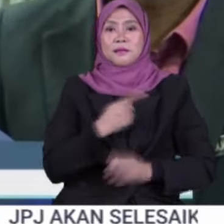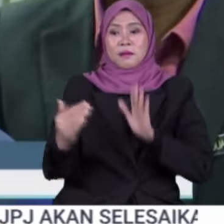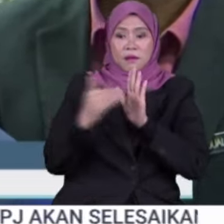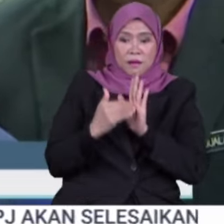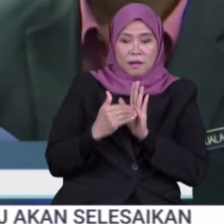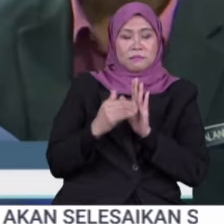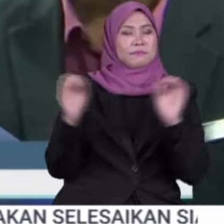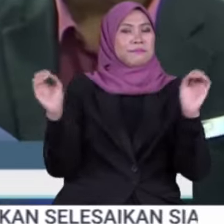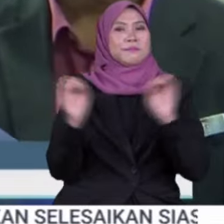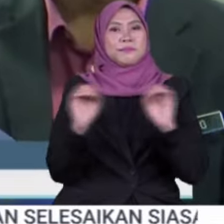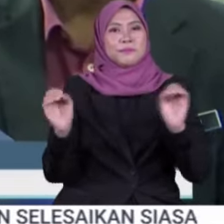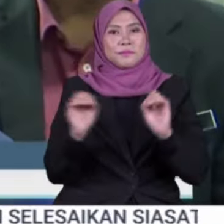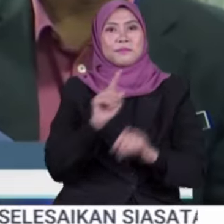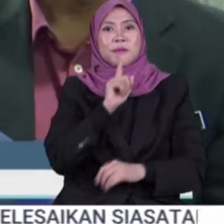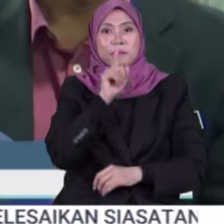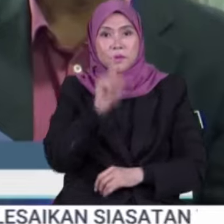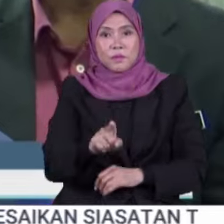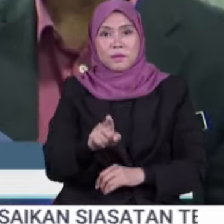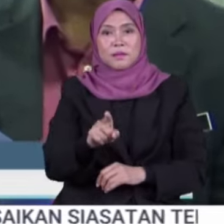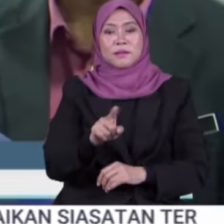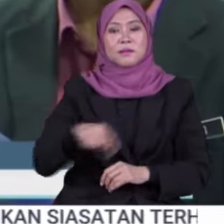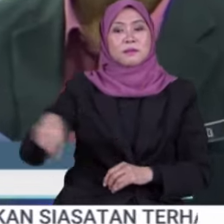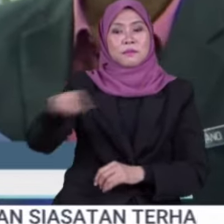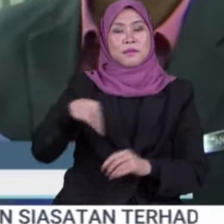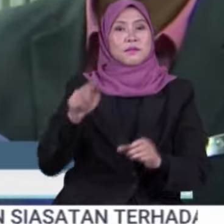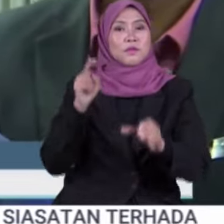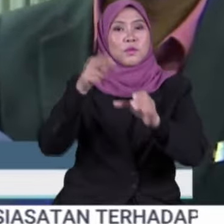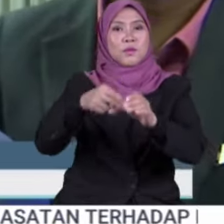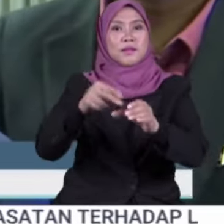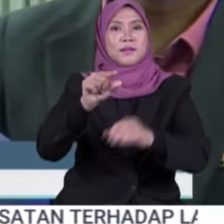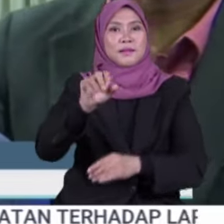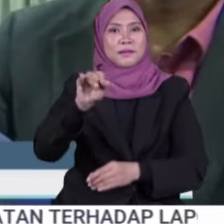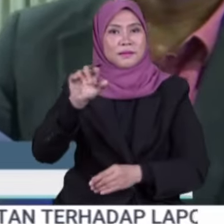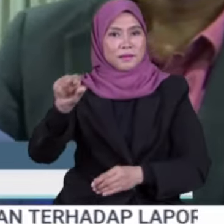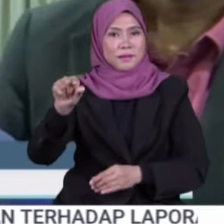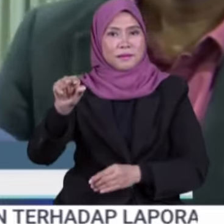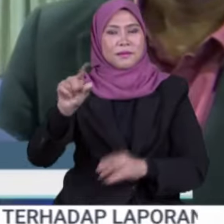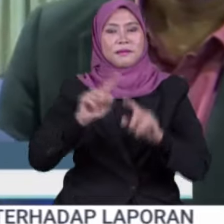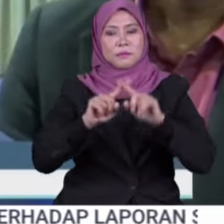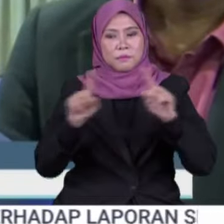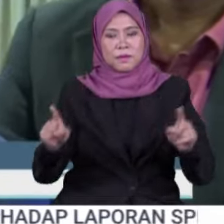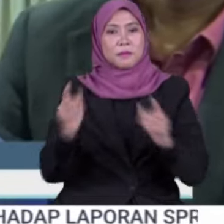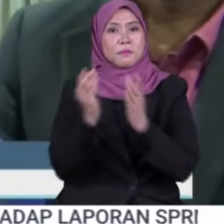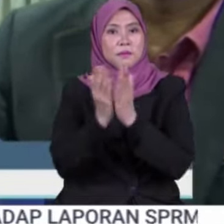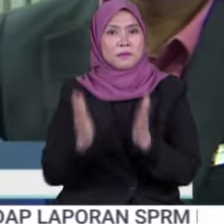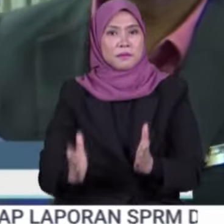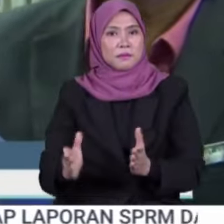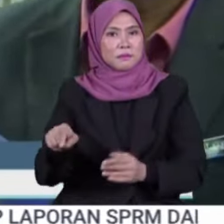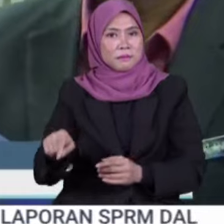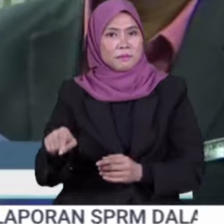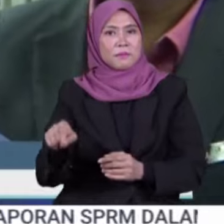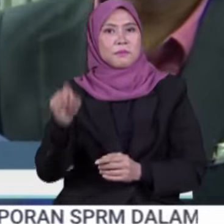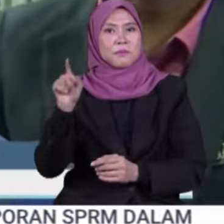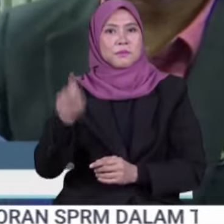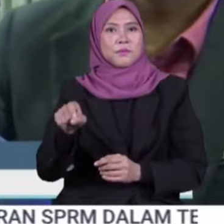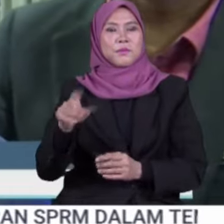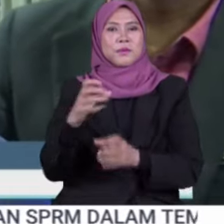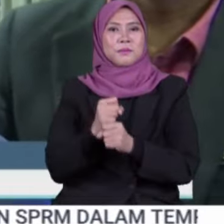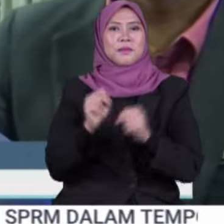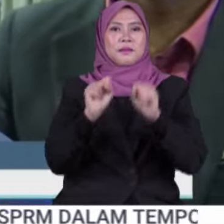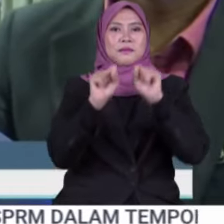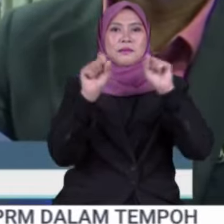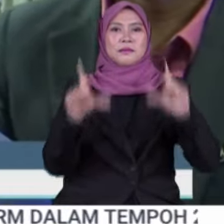tetapi kita memastikan bahawa walaupun mereka menyertai gig workers ini, sekurang-kurangnya mereka dapat mendapatkan